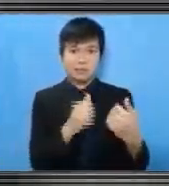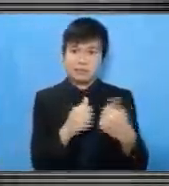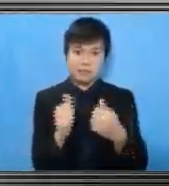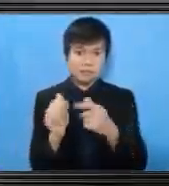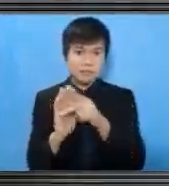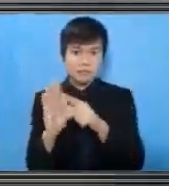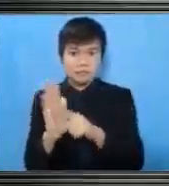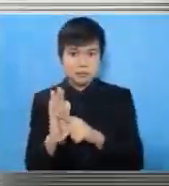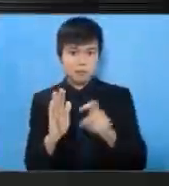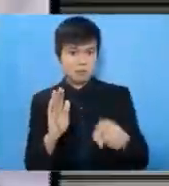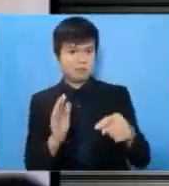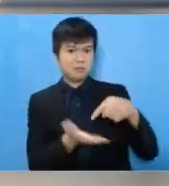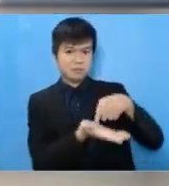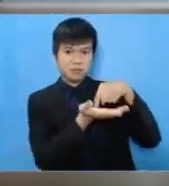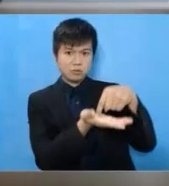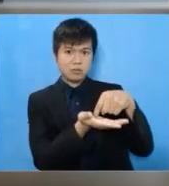kayo.